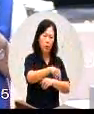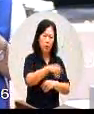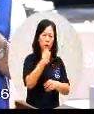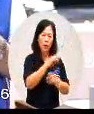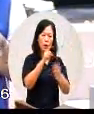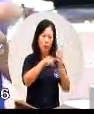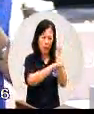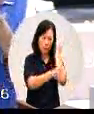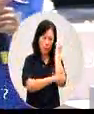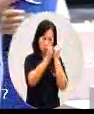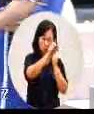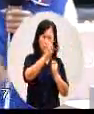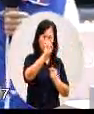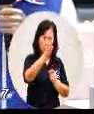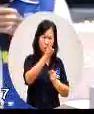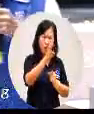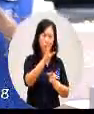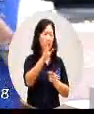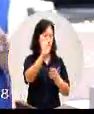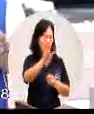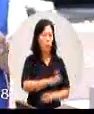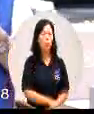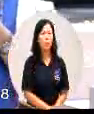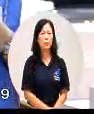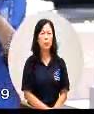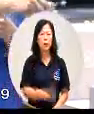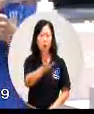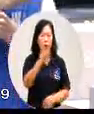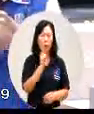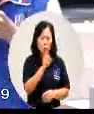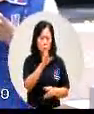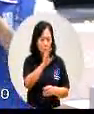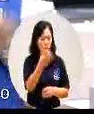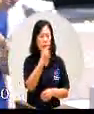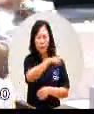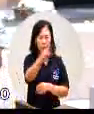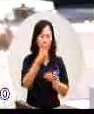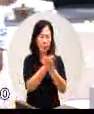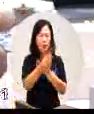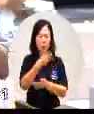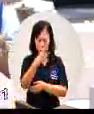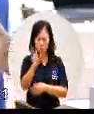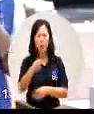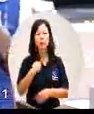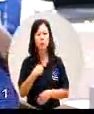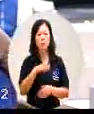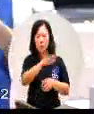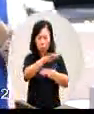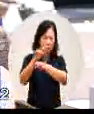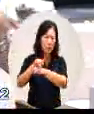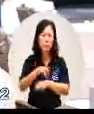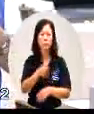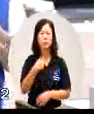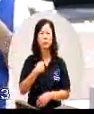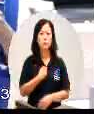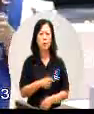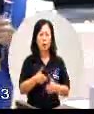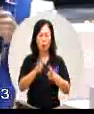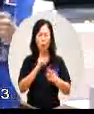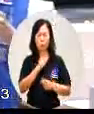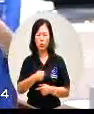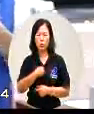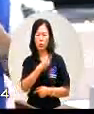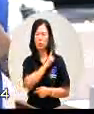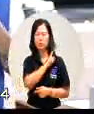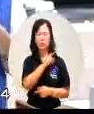我那120万啊，美国我等下去画啦哈，有没有是真的？大家去看就知道了，去接触一下，不是周中山在这里喊